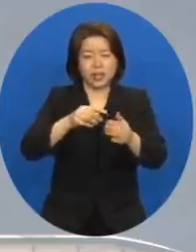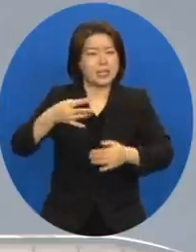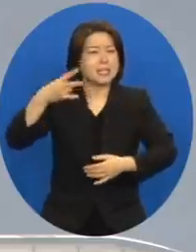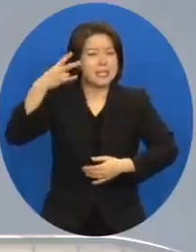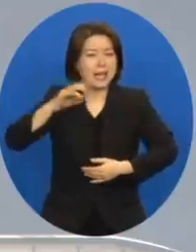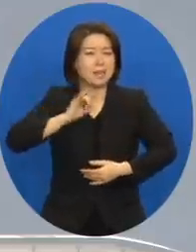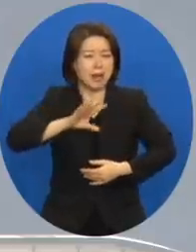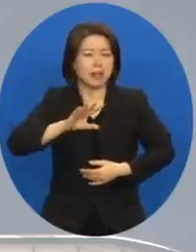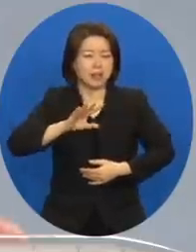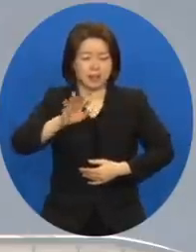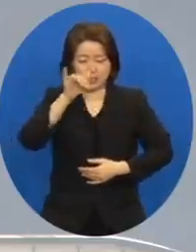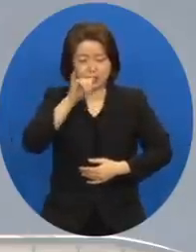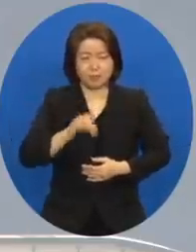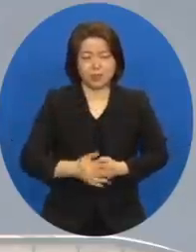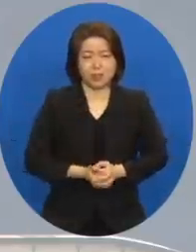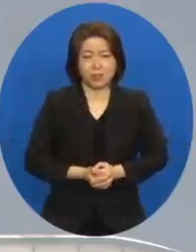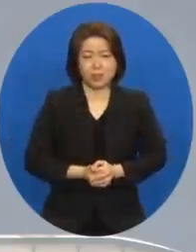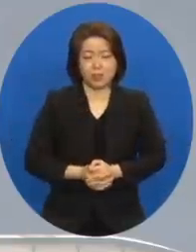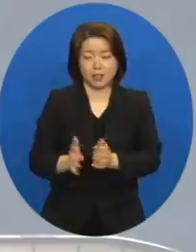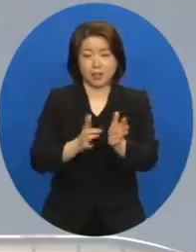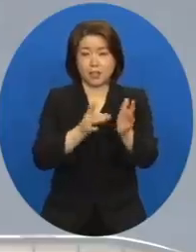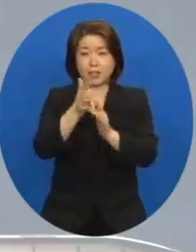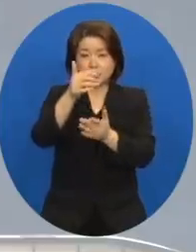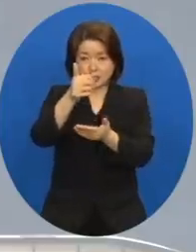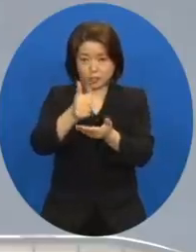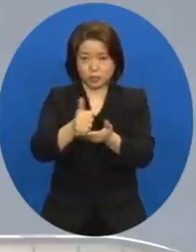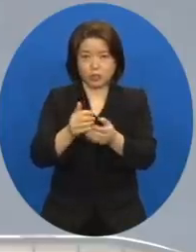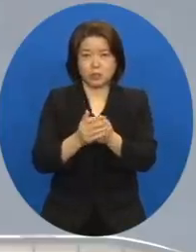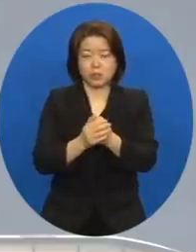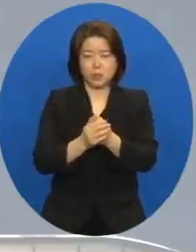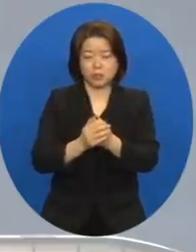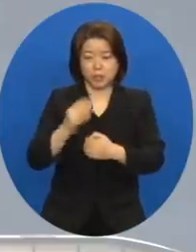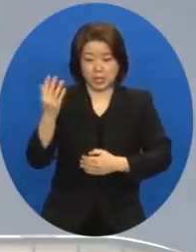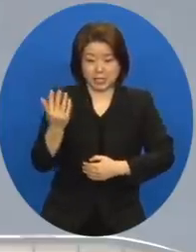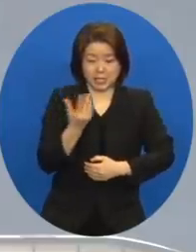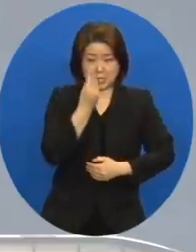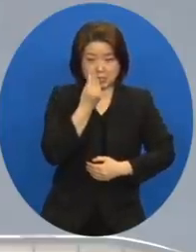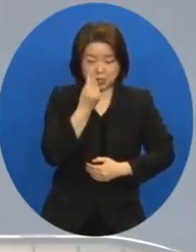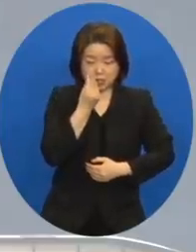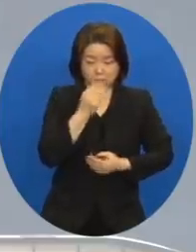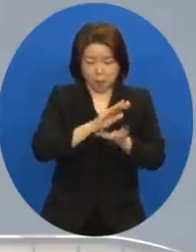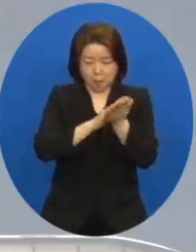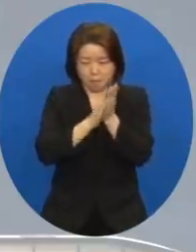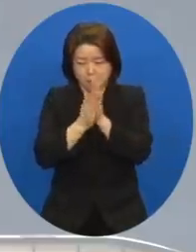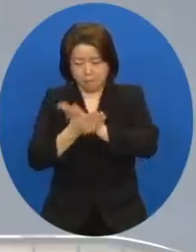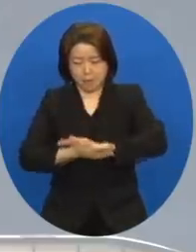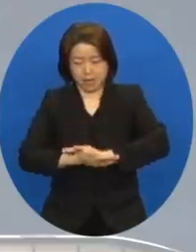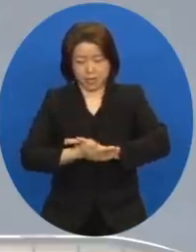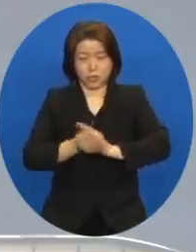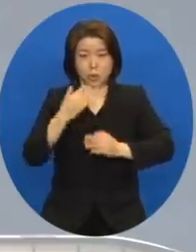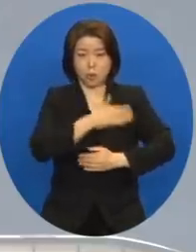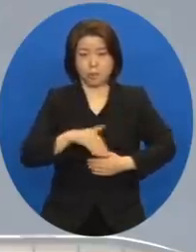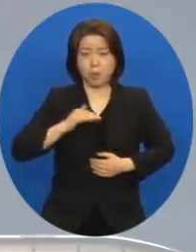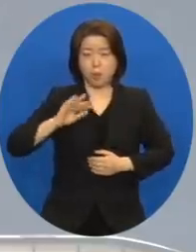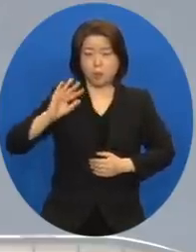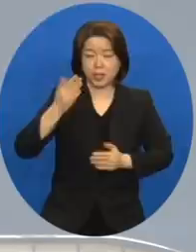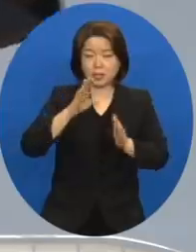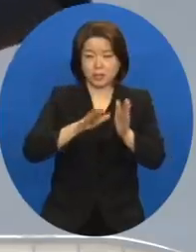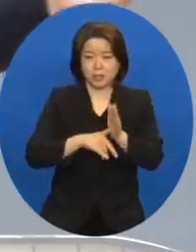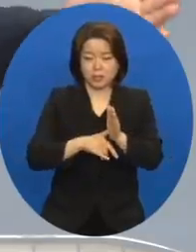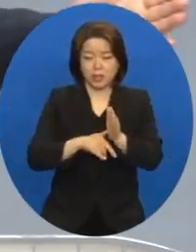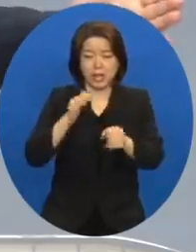뿐입니다 예수님은 성육신 하실 때 하나님의 뜻대로 아멘 아주